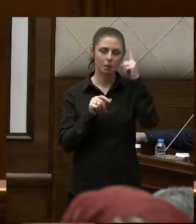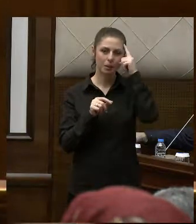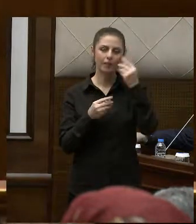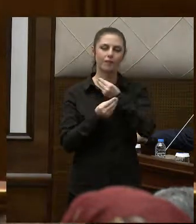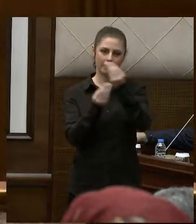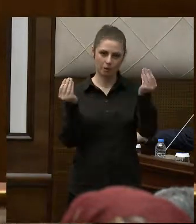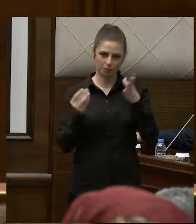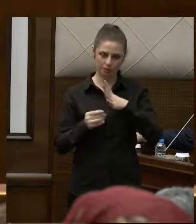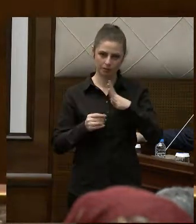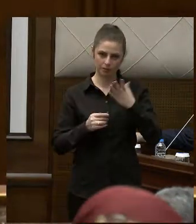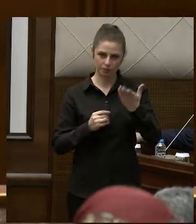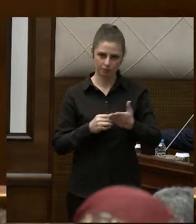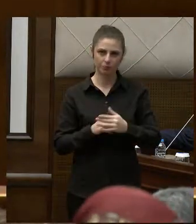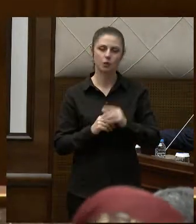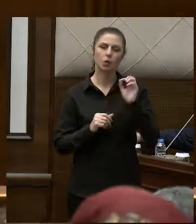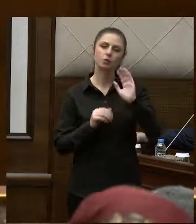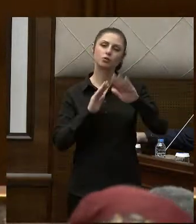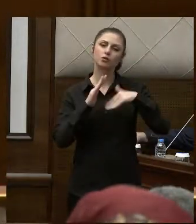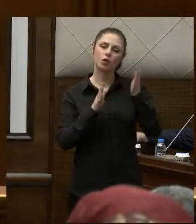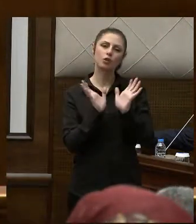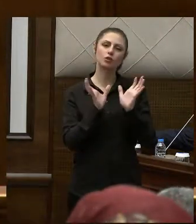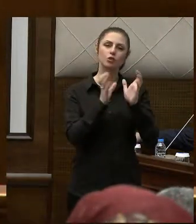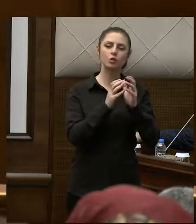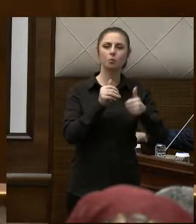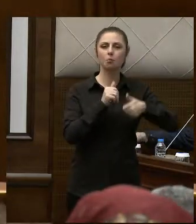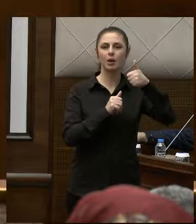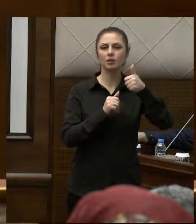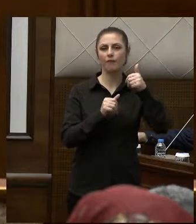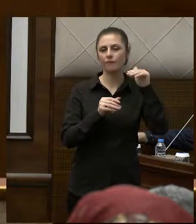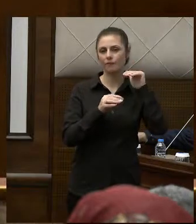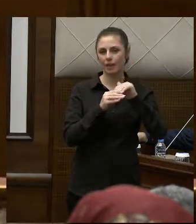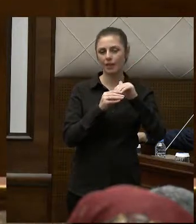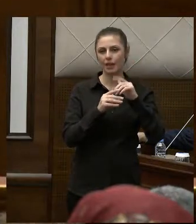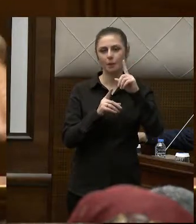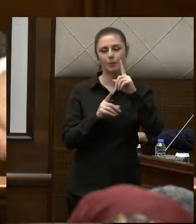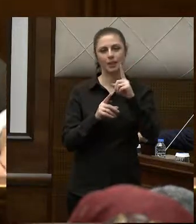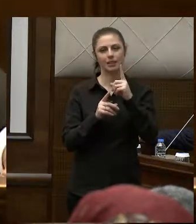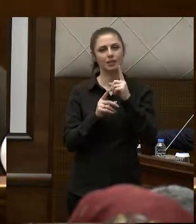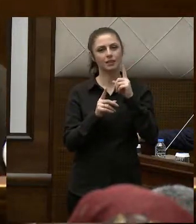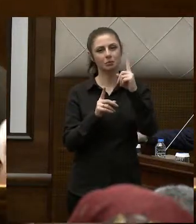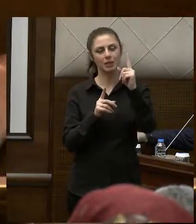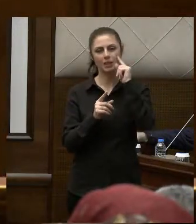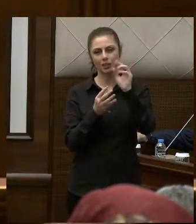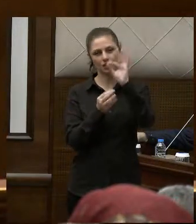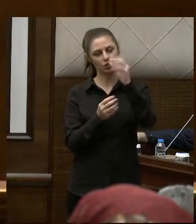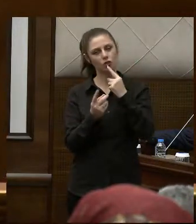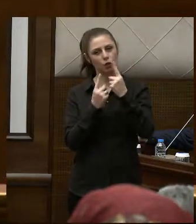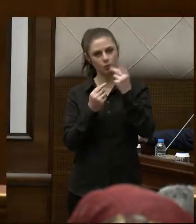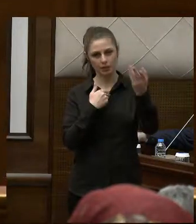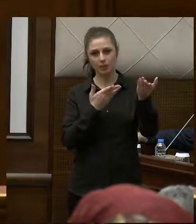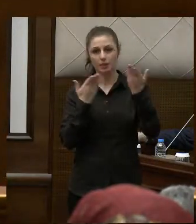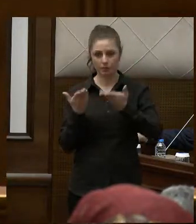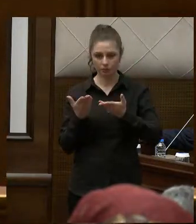bilgilendirme yapalım. Ondan sonra grup başkan vekillerine birer söz vereyim aktüel konularla